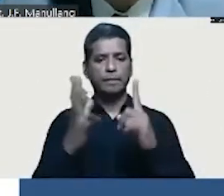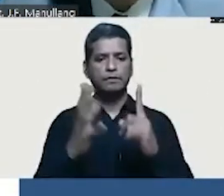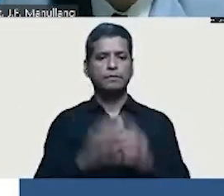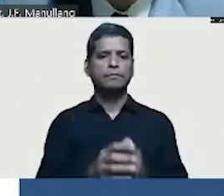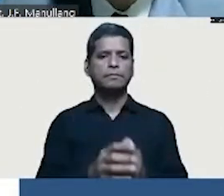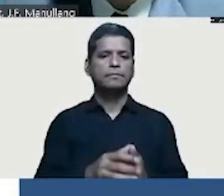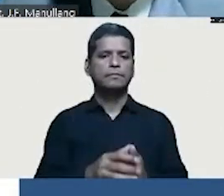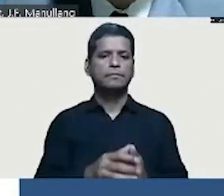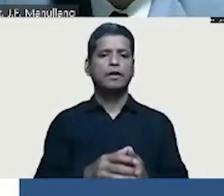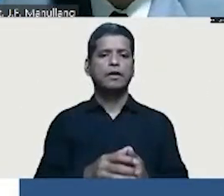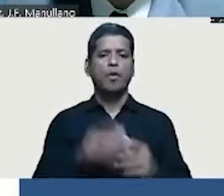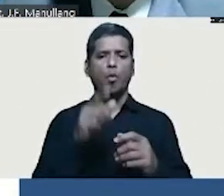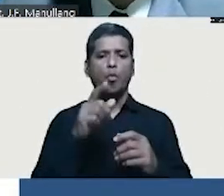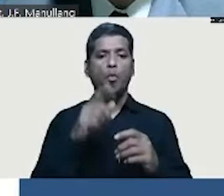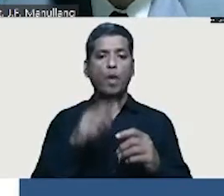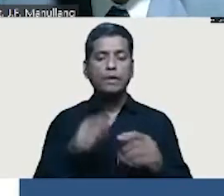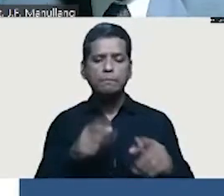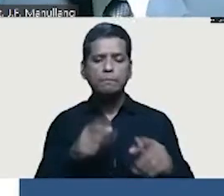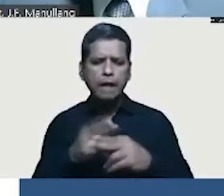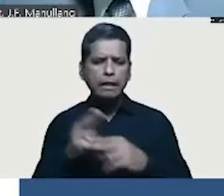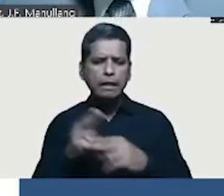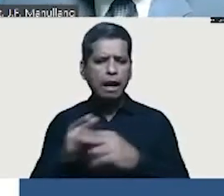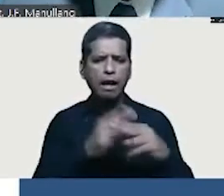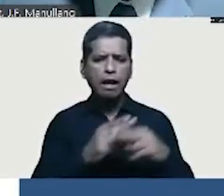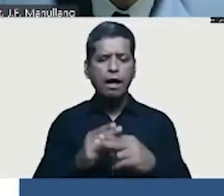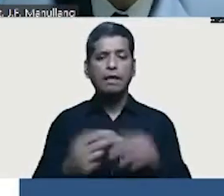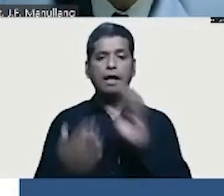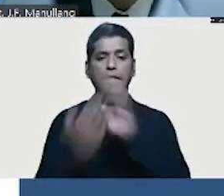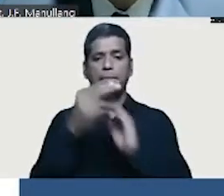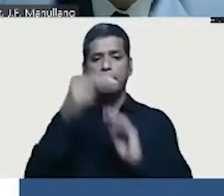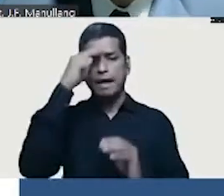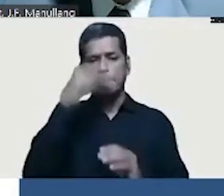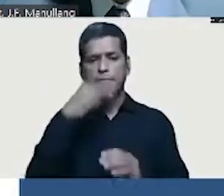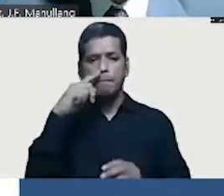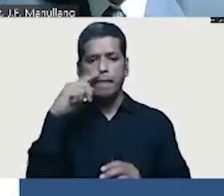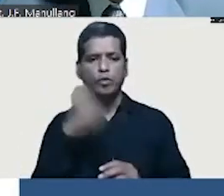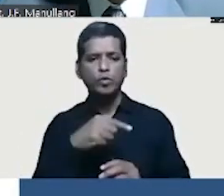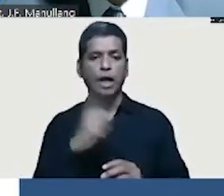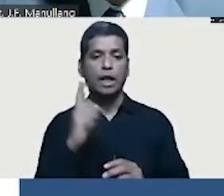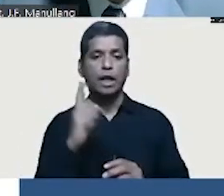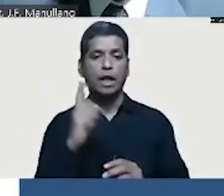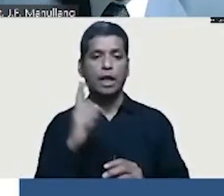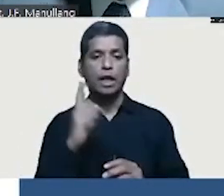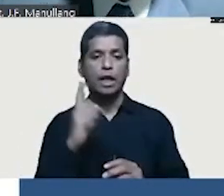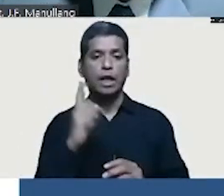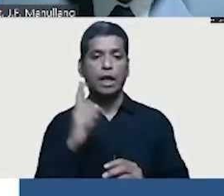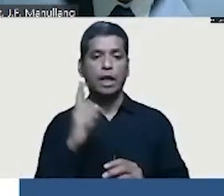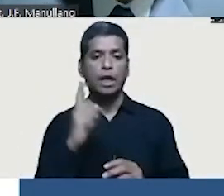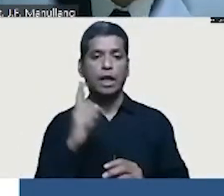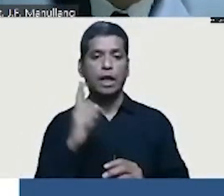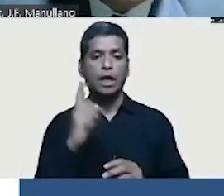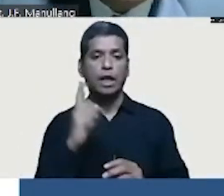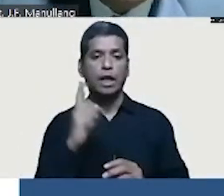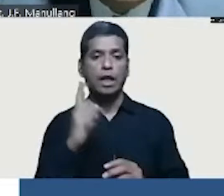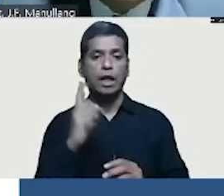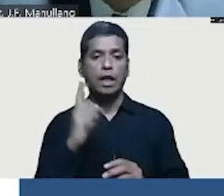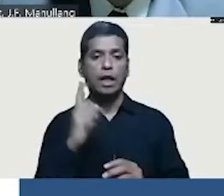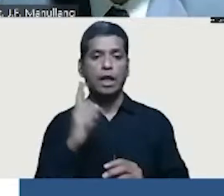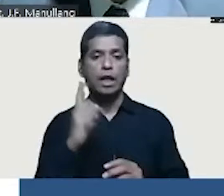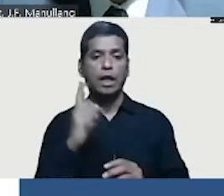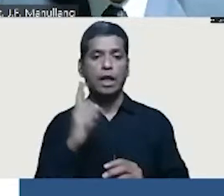kepadamu Kenapa perlu display karena mereka menyamar bagaimana tanaman nyamannya menyamar seperti domba